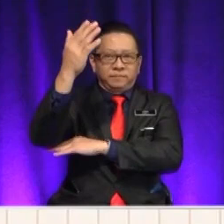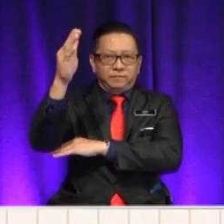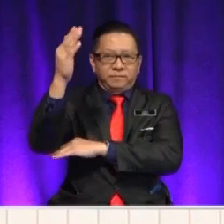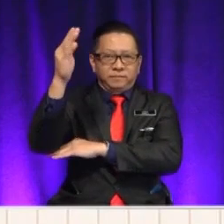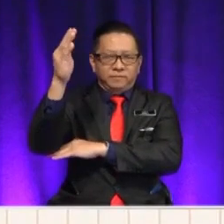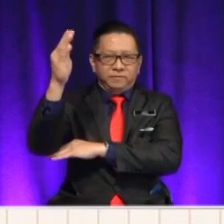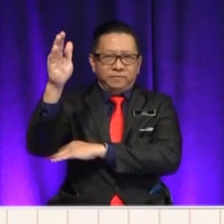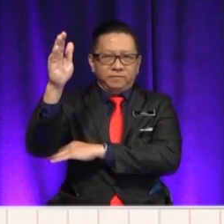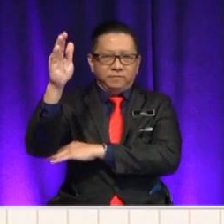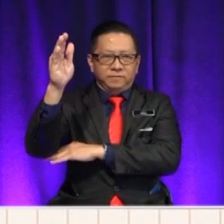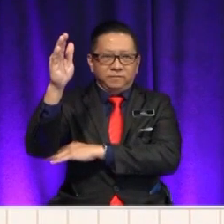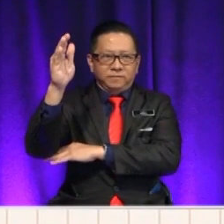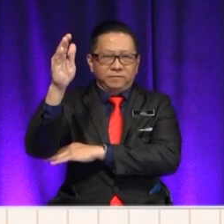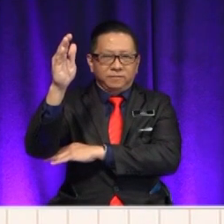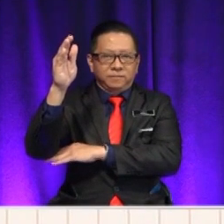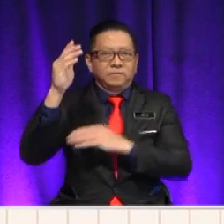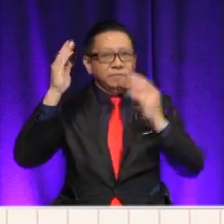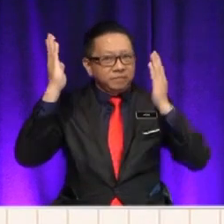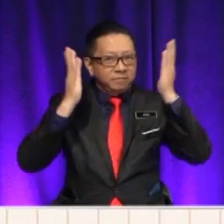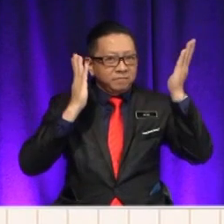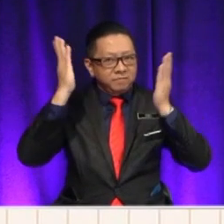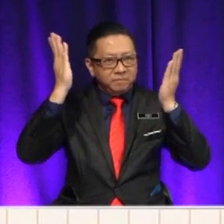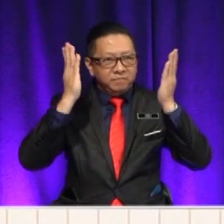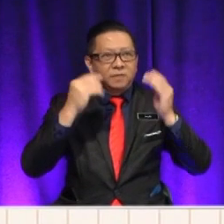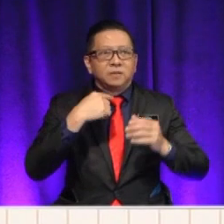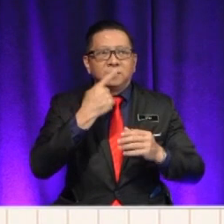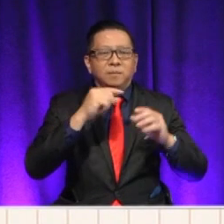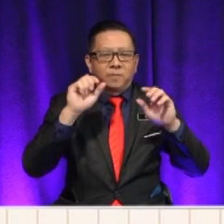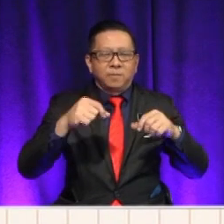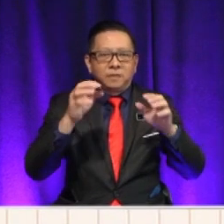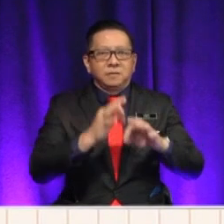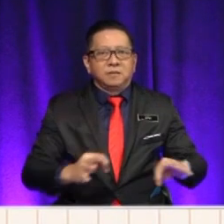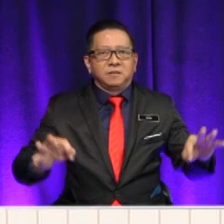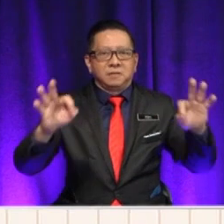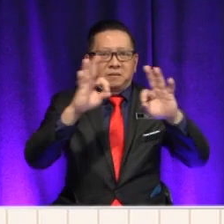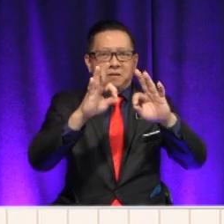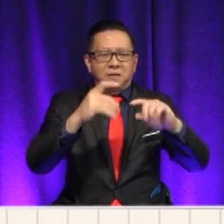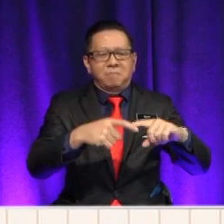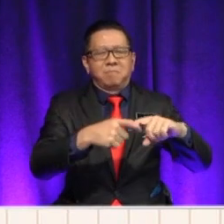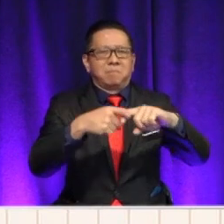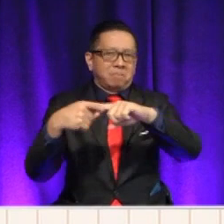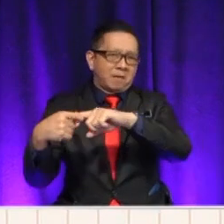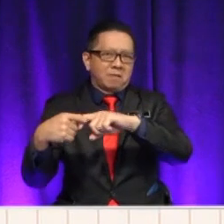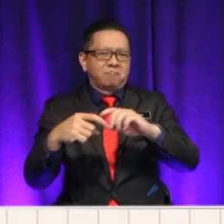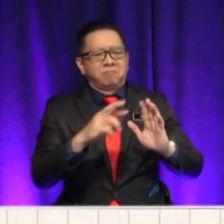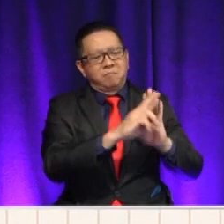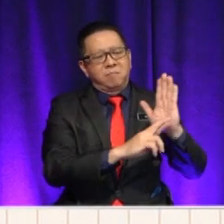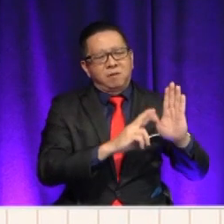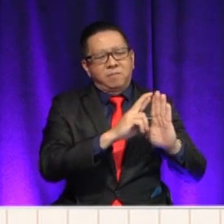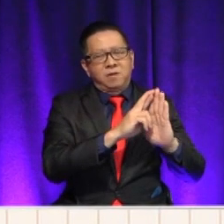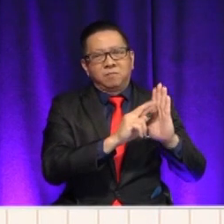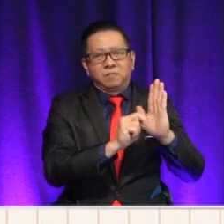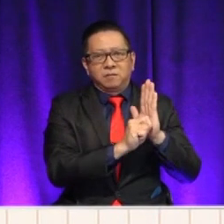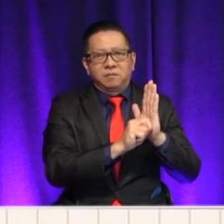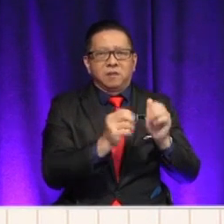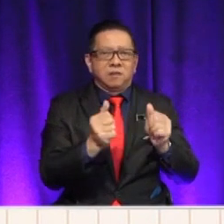mengibarkan jalur gemilang. Siapa boleh ceritakan kepada cikgu agak-agaknya kan apa peranan dalam rukun negara